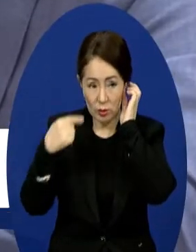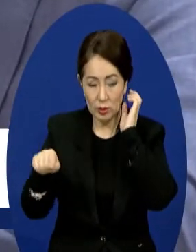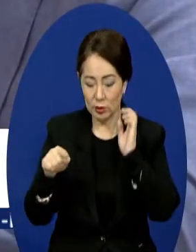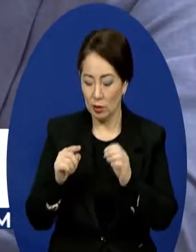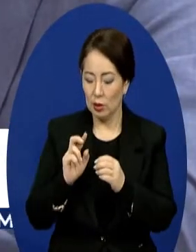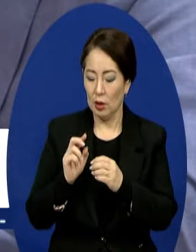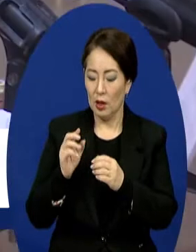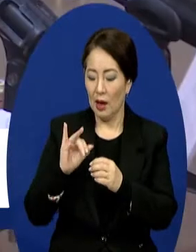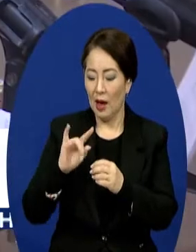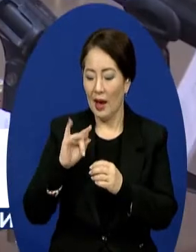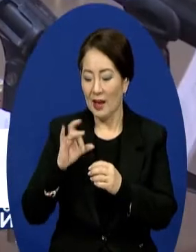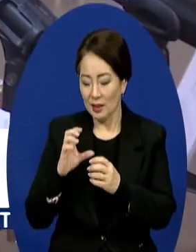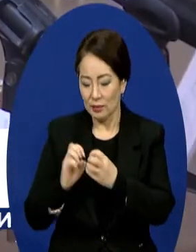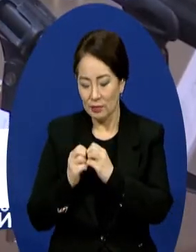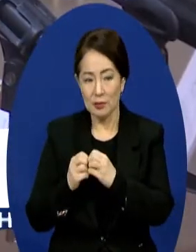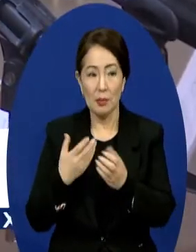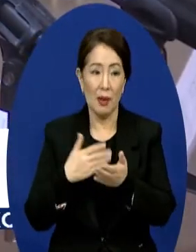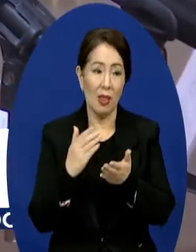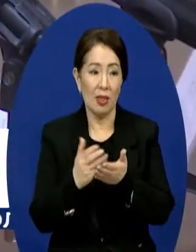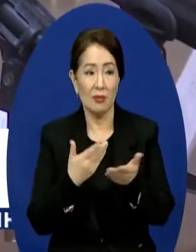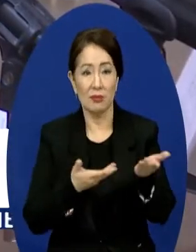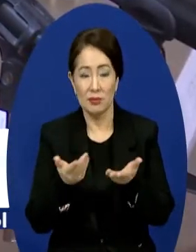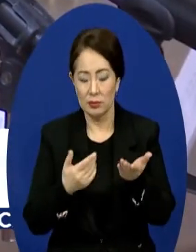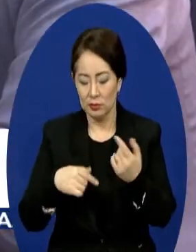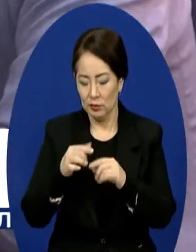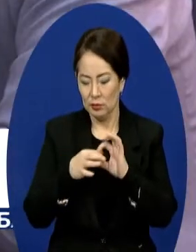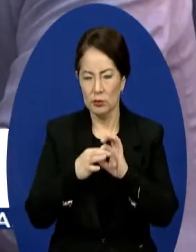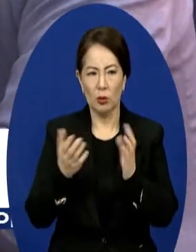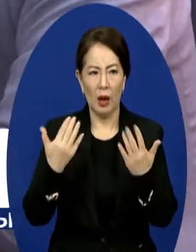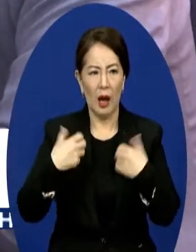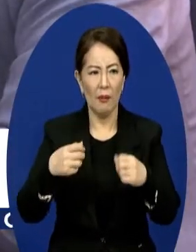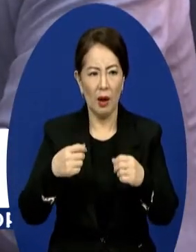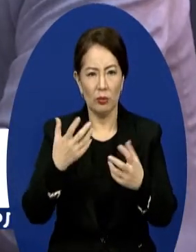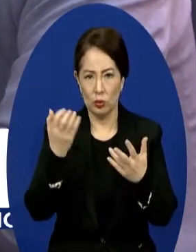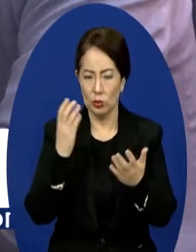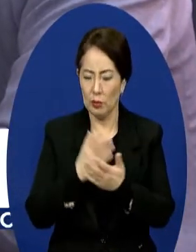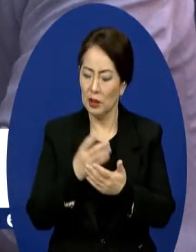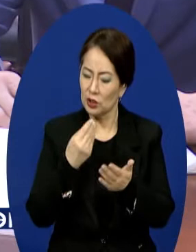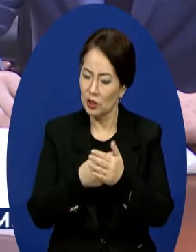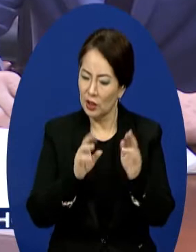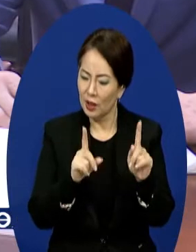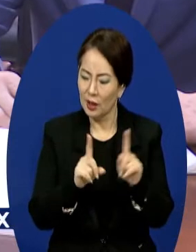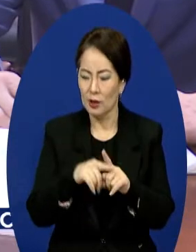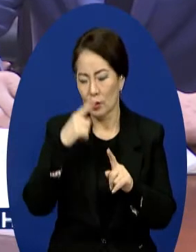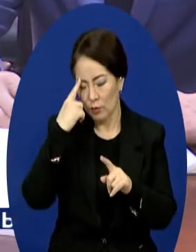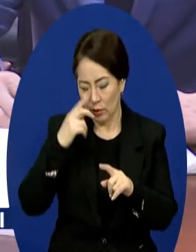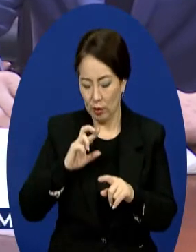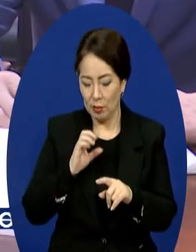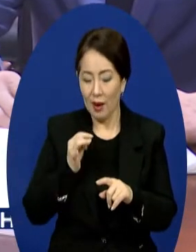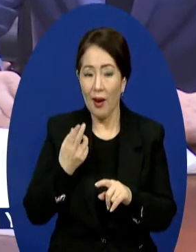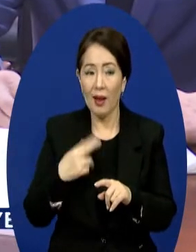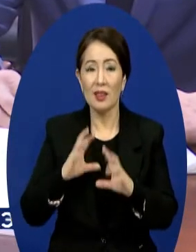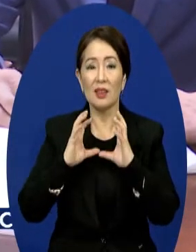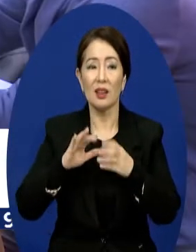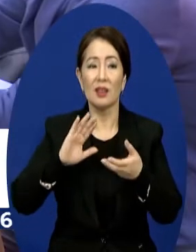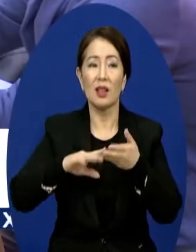дурсгалын бүтээгдэхүүнийг тоглолтынхаа үеэр худалдаалж, үүнийг дагаад эрэлтэнч нэмэгдэх болжээ. Яг энэ жишээр цаашдаа Монгол брендийг дэлхийд